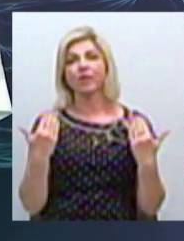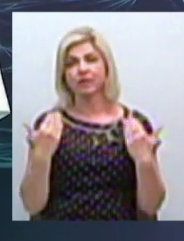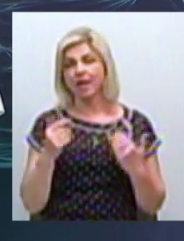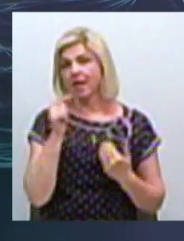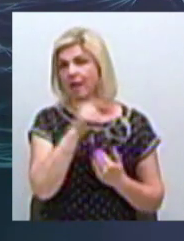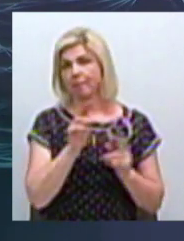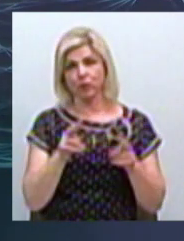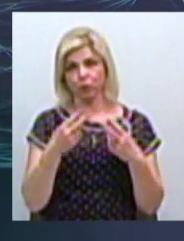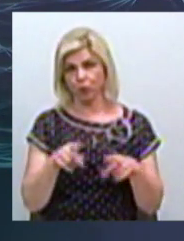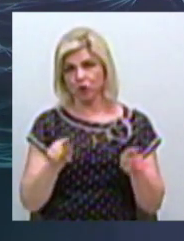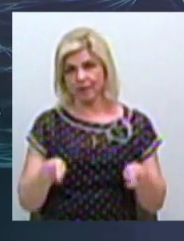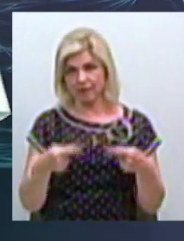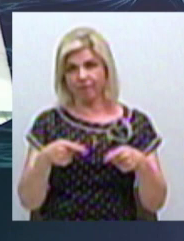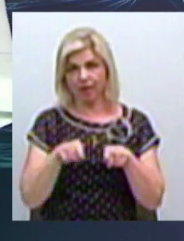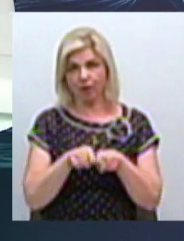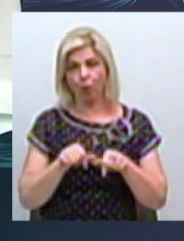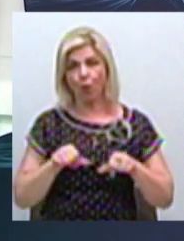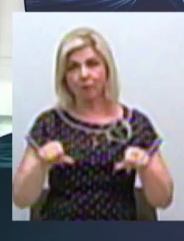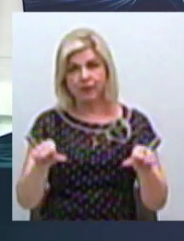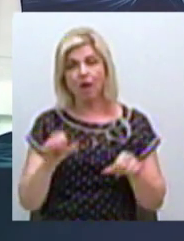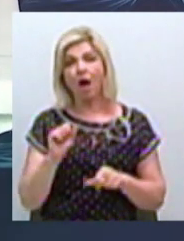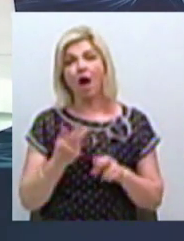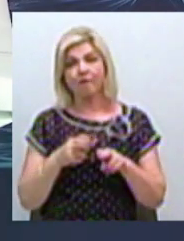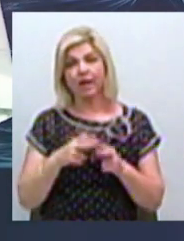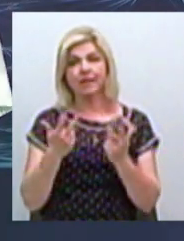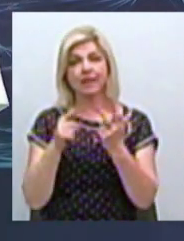нужно создавать такую комиссию. А в этих 3 районах создано.